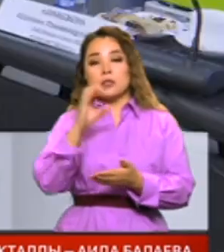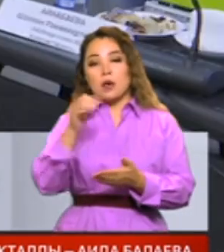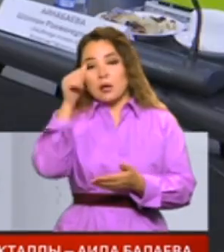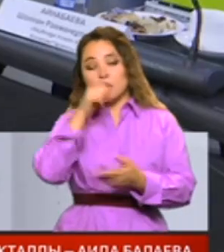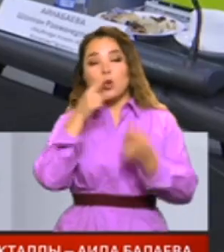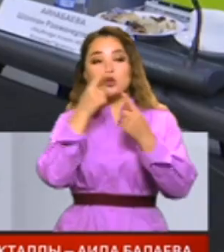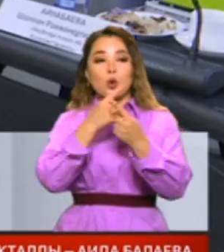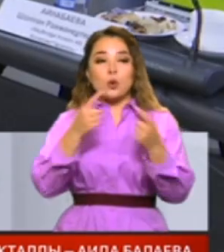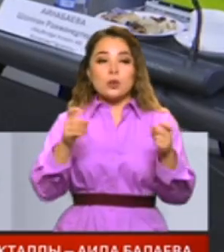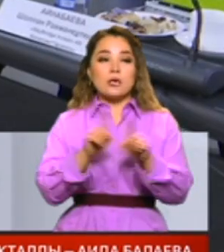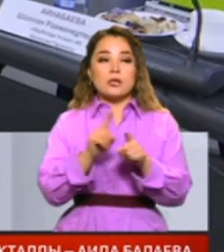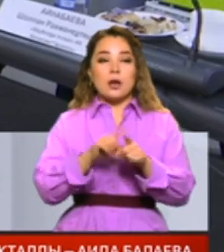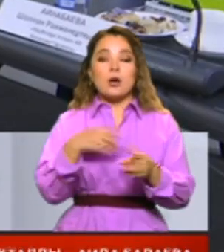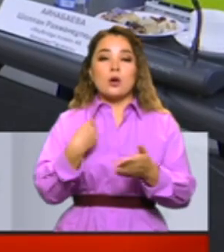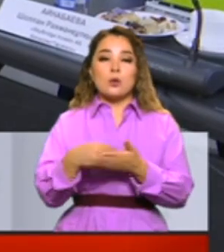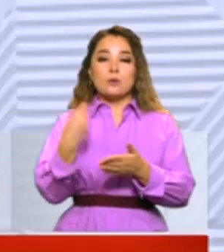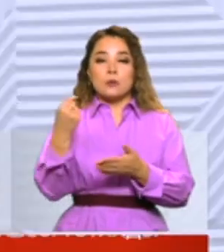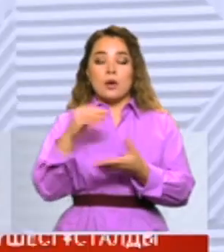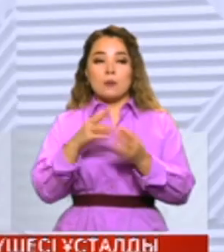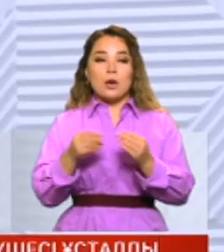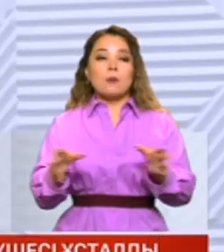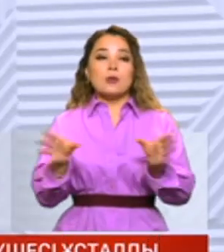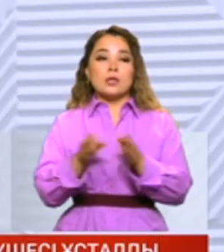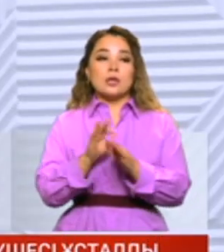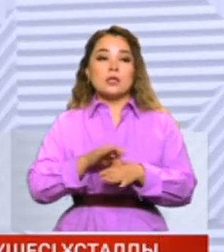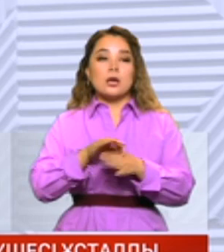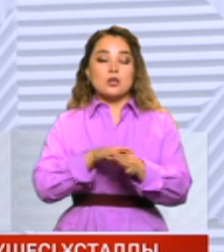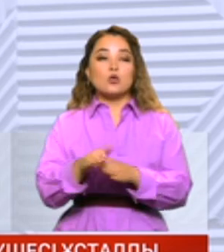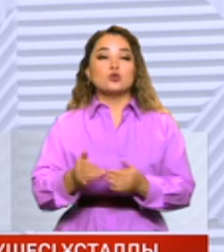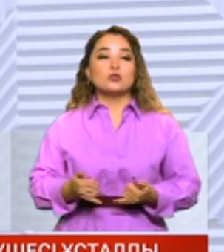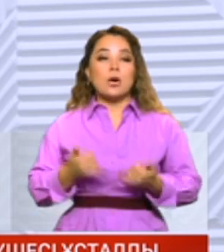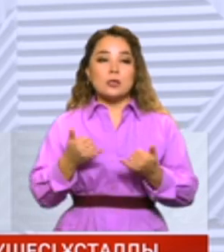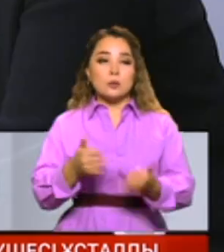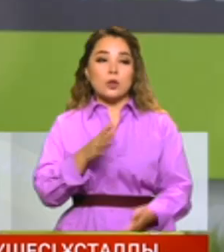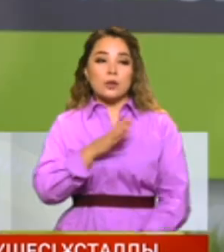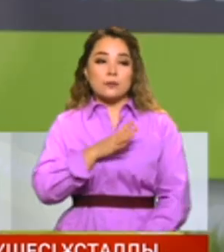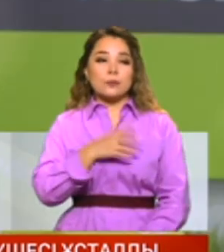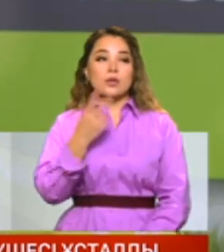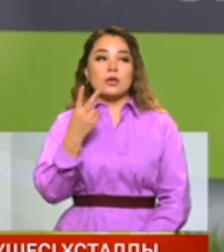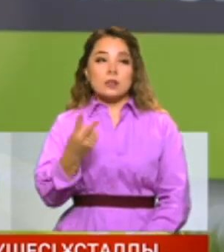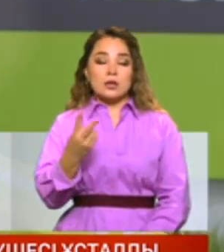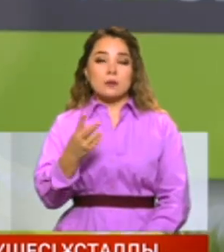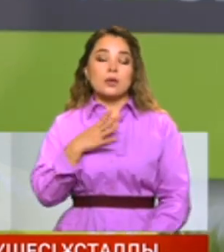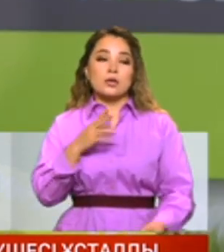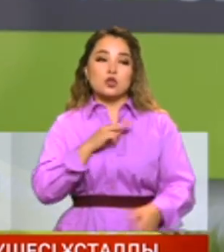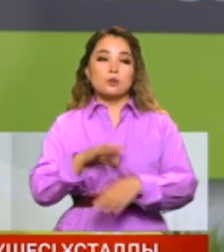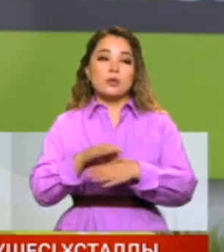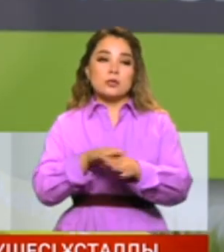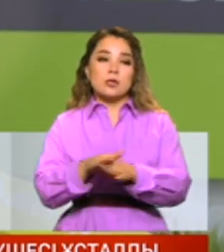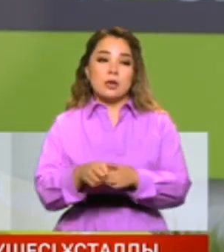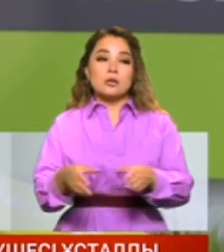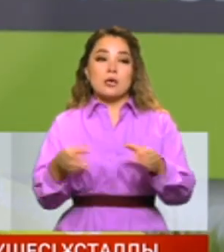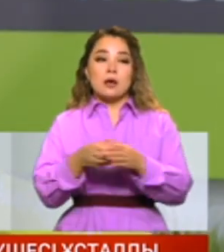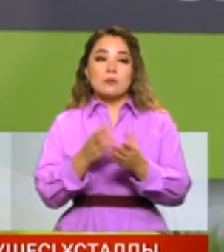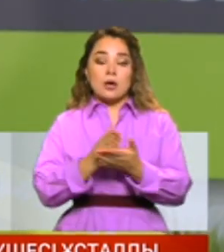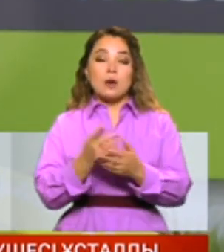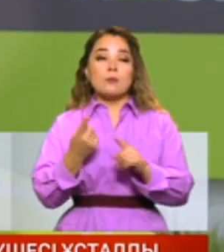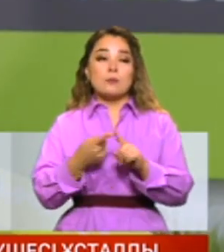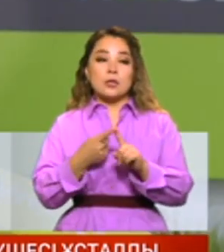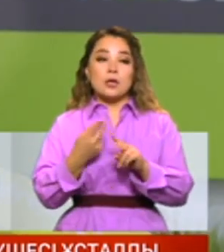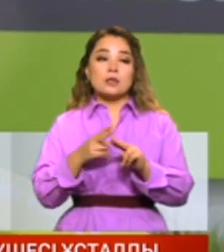қыркүйектегі жолдауында қор биржаларын біріктіруді ұсынған еді. Екеуі екі юрисдикцияда сай. Біреуі